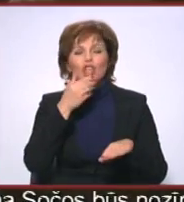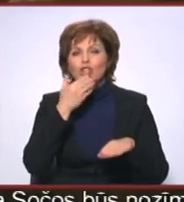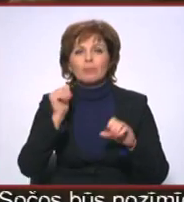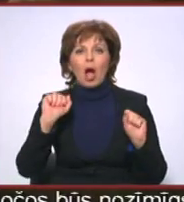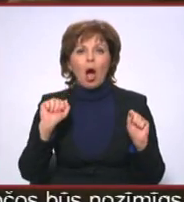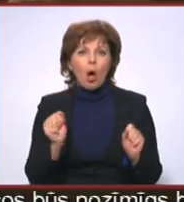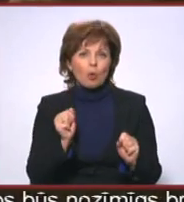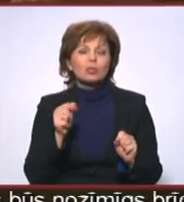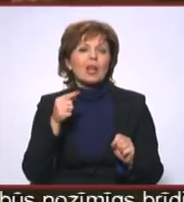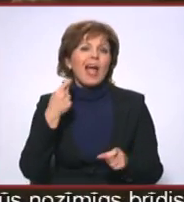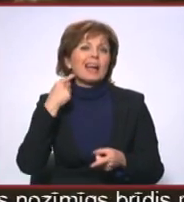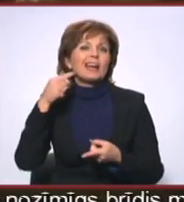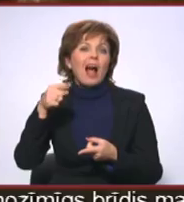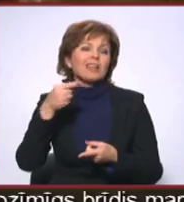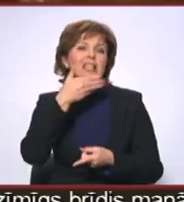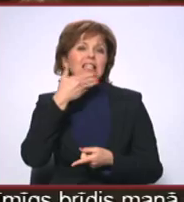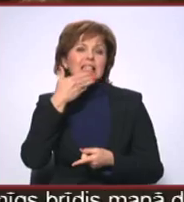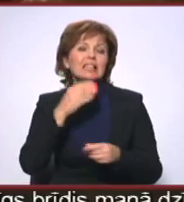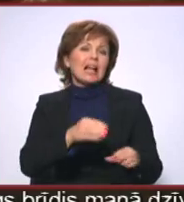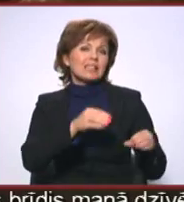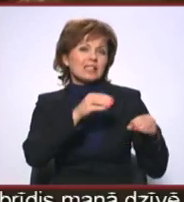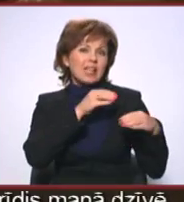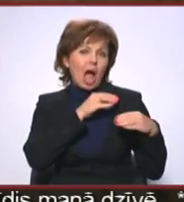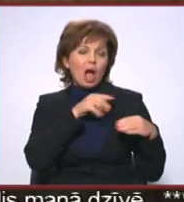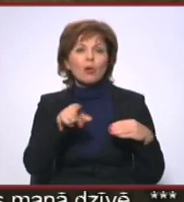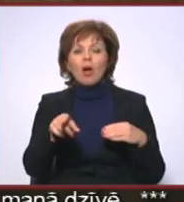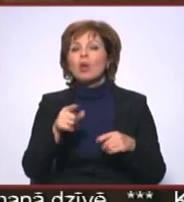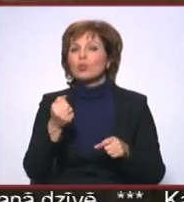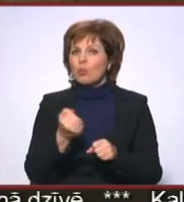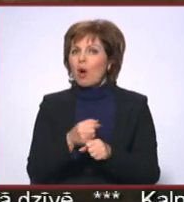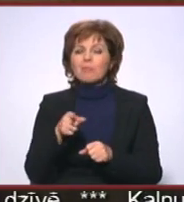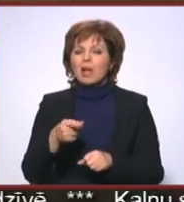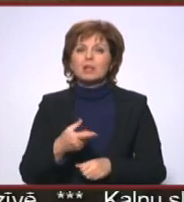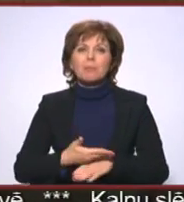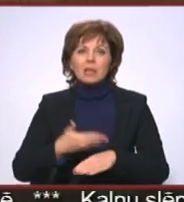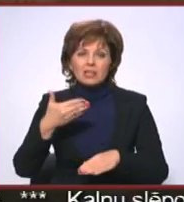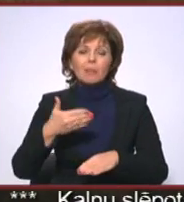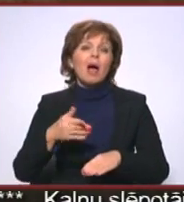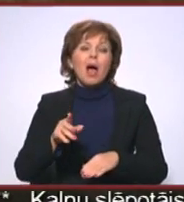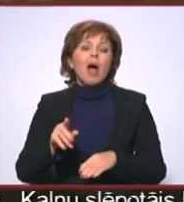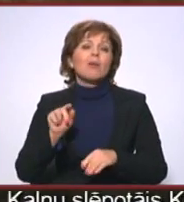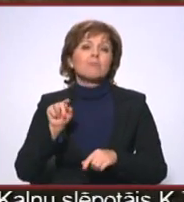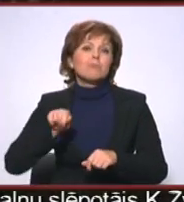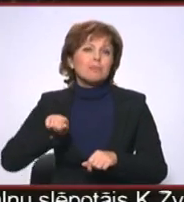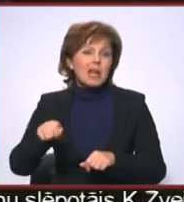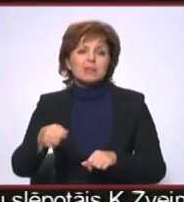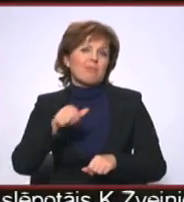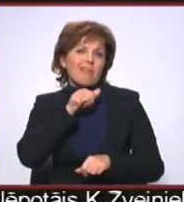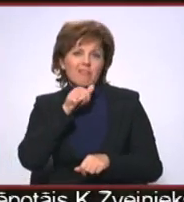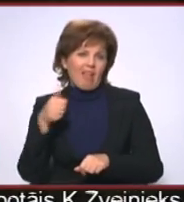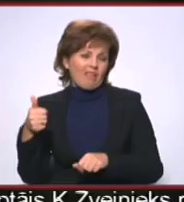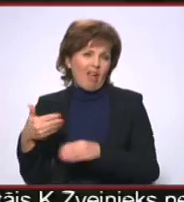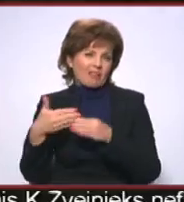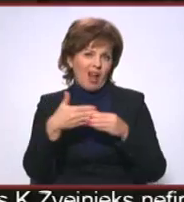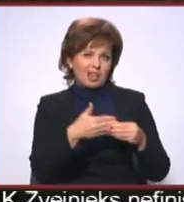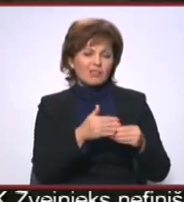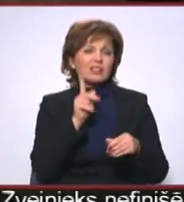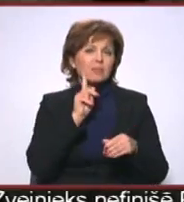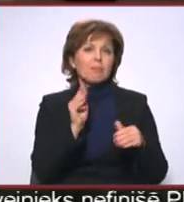silda grādīgā dzira un segas. Šāda kombinācija ir bīstama, tomēr ar varu nevienu uz nakts patvērsmi nevar aizvest. Tikpat